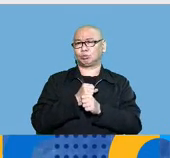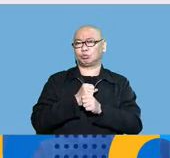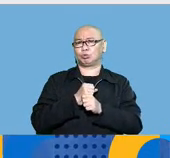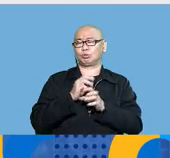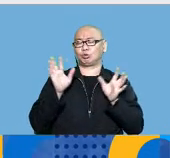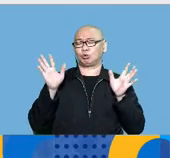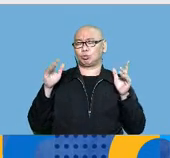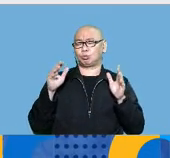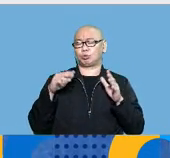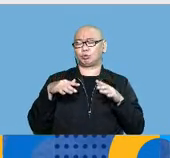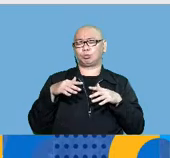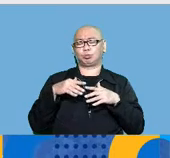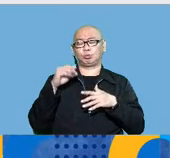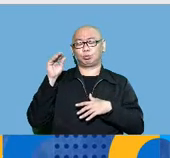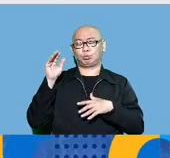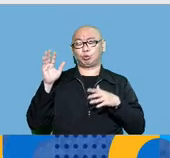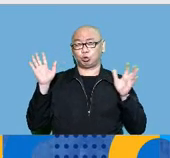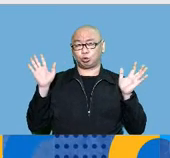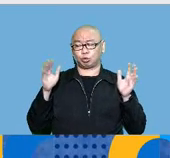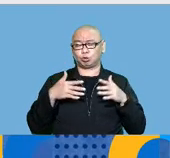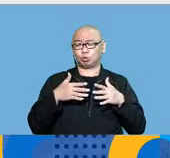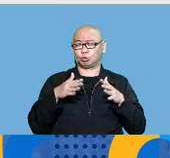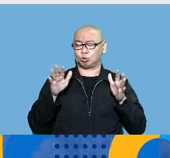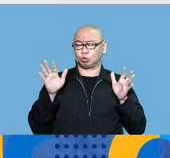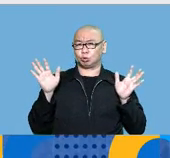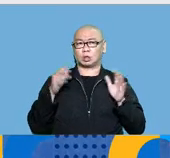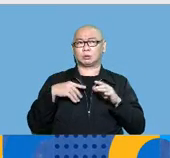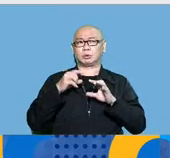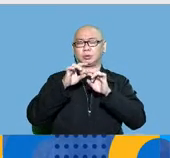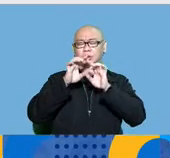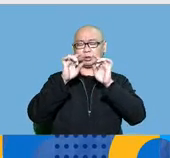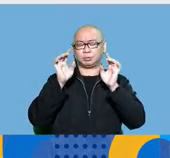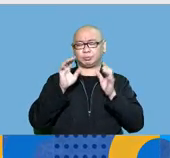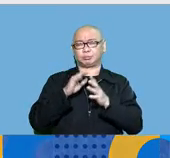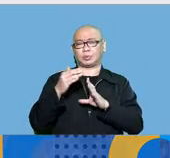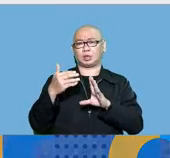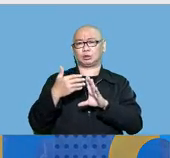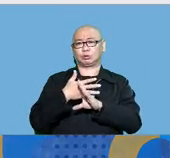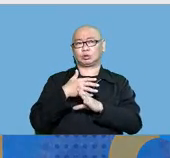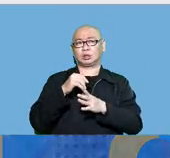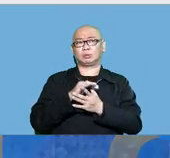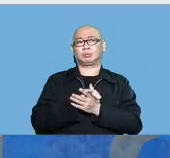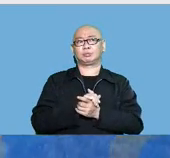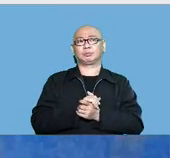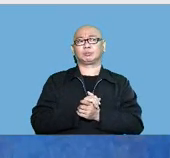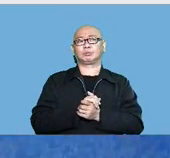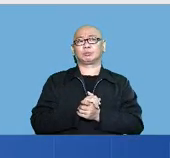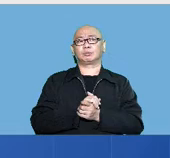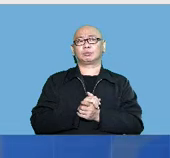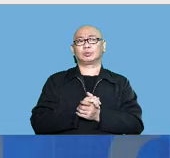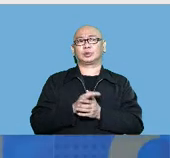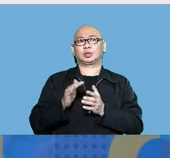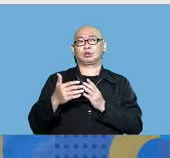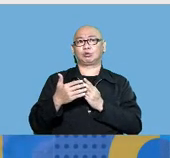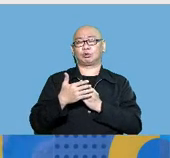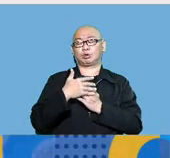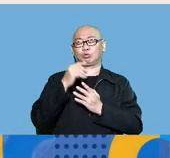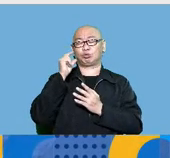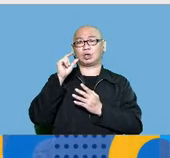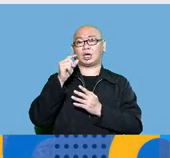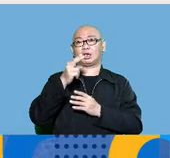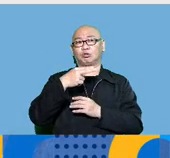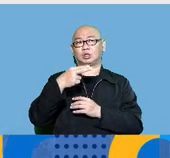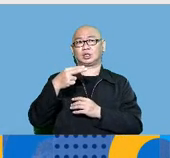dan flora. Dan beberapa jenis tersebut masuk dalam endemik Jawa, dilindungi oleh Perundangan